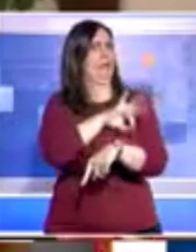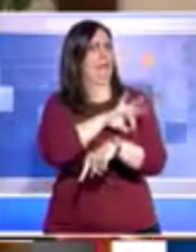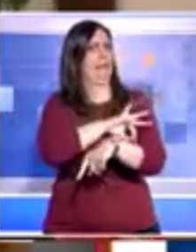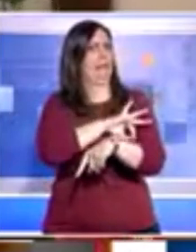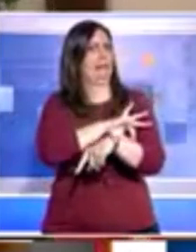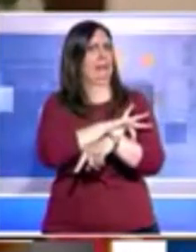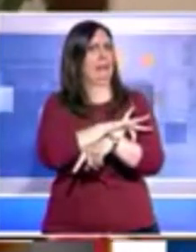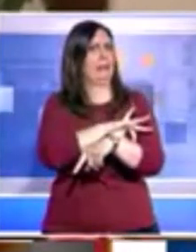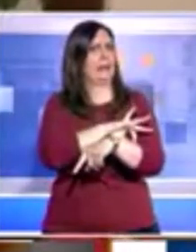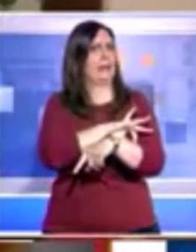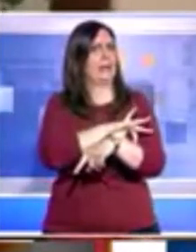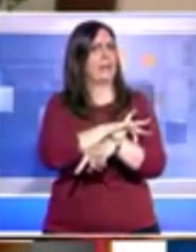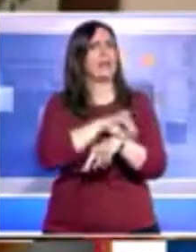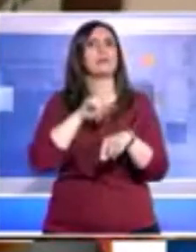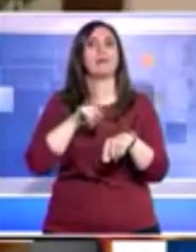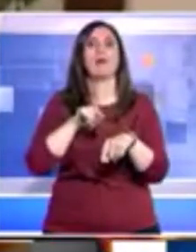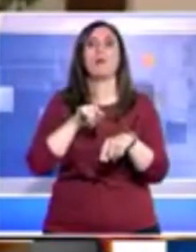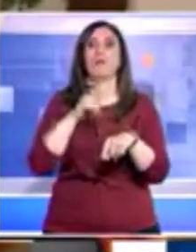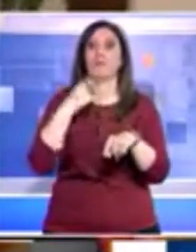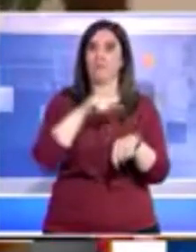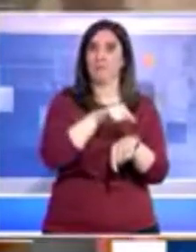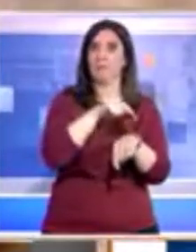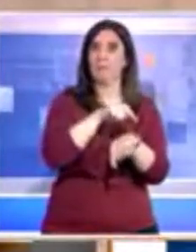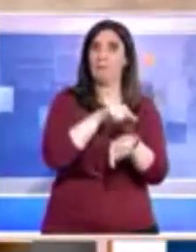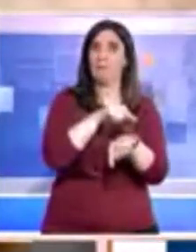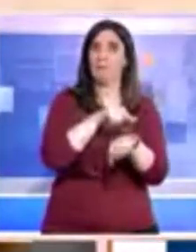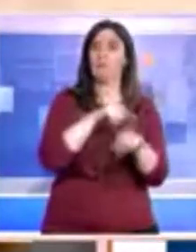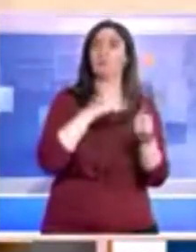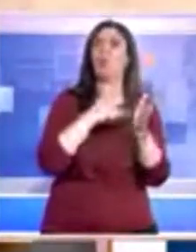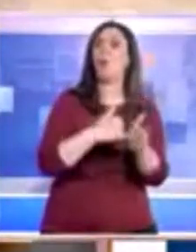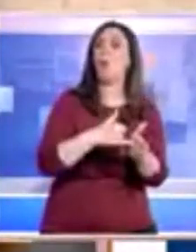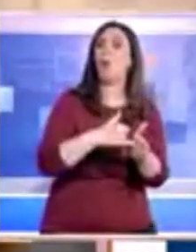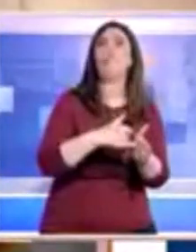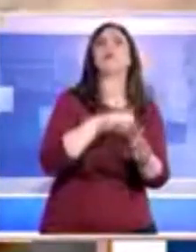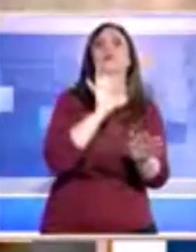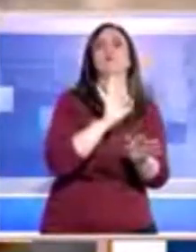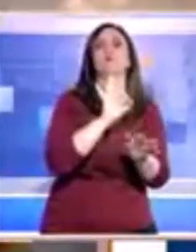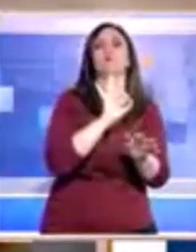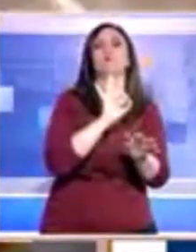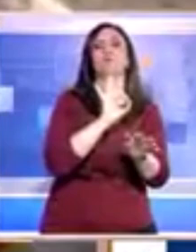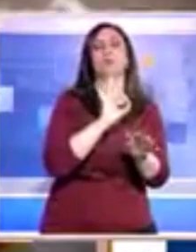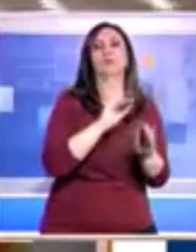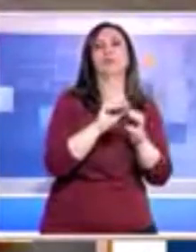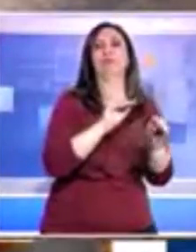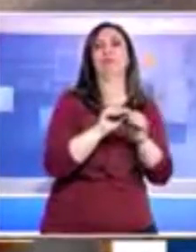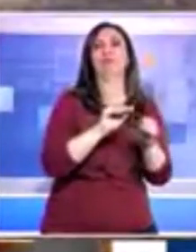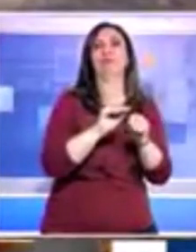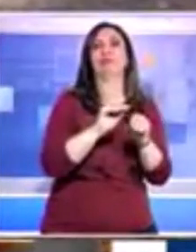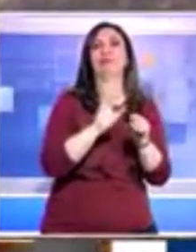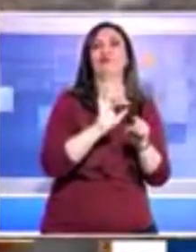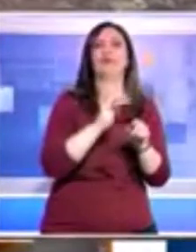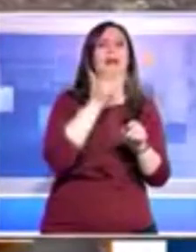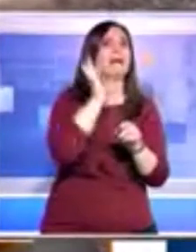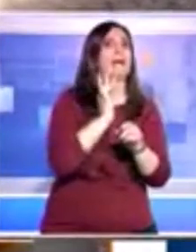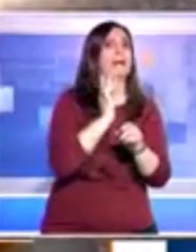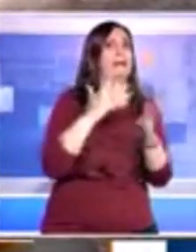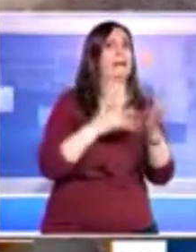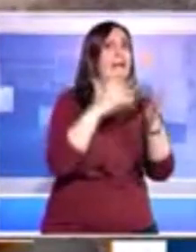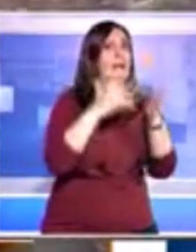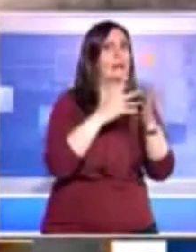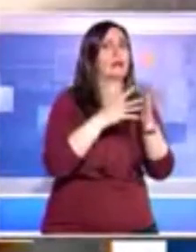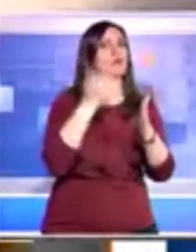soprattutto in quest'ultimo settore hanno riscontrato alcune posizioni di irregolarità su 25 aziende controllate ne sono state